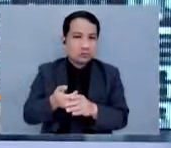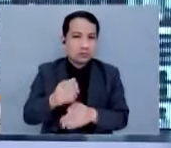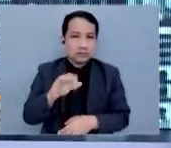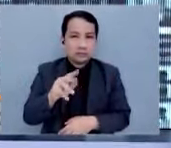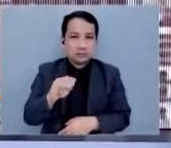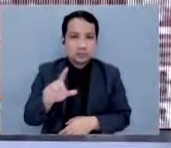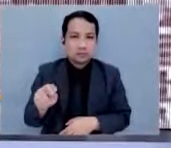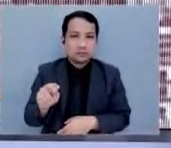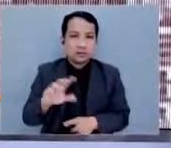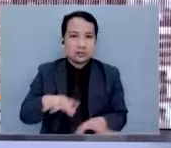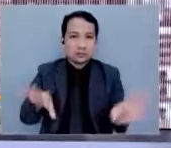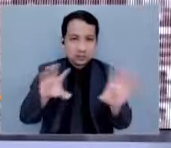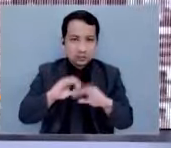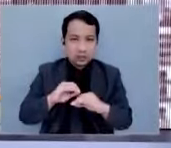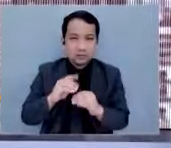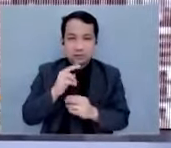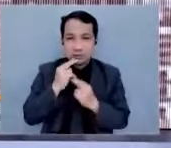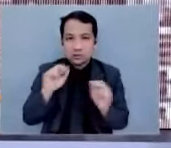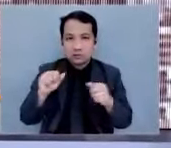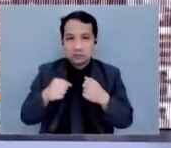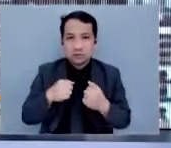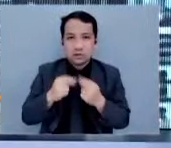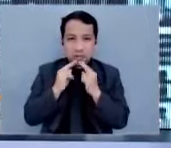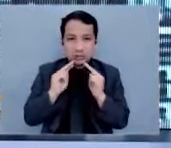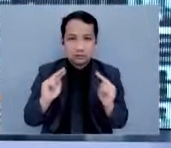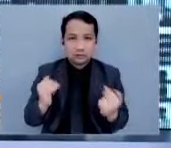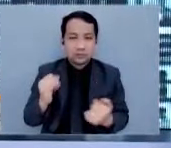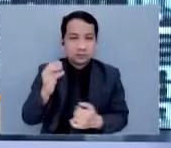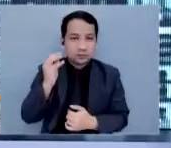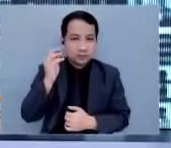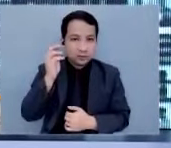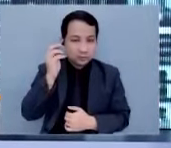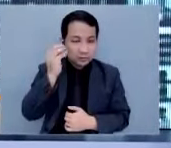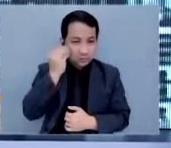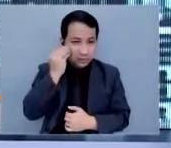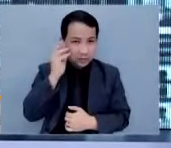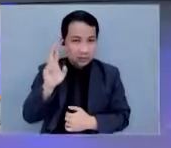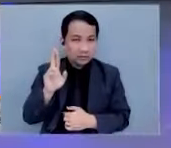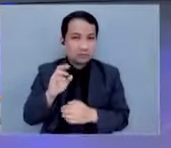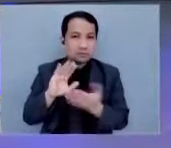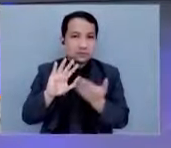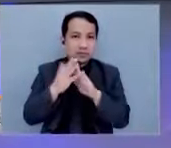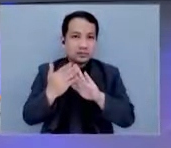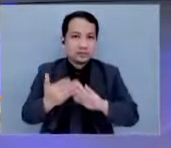yan ang mga pandiin ng Sports News Today. It's your sports Tito Mike Rez. Peace and love.